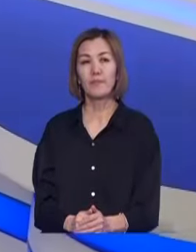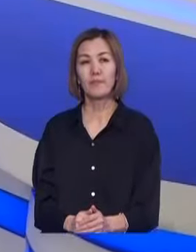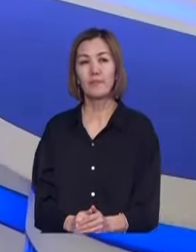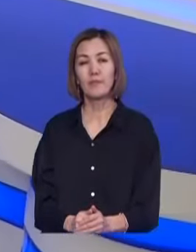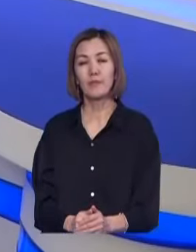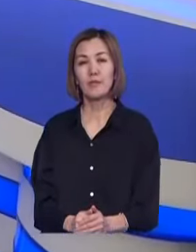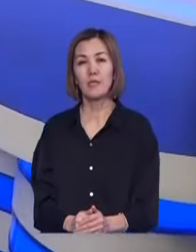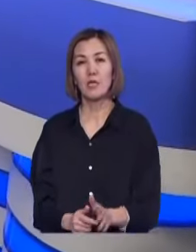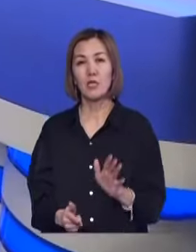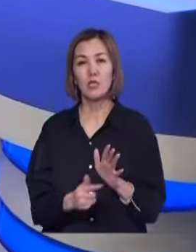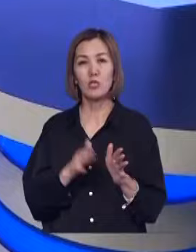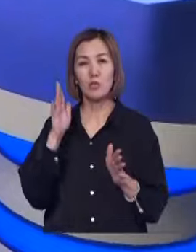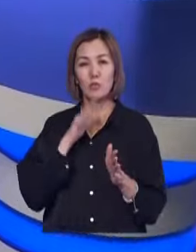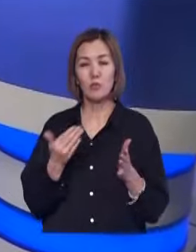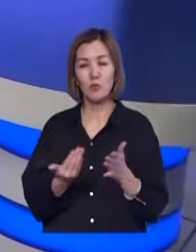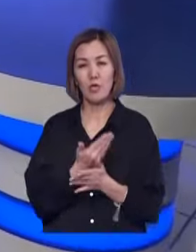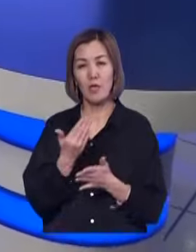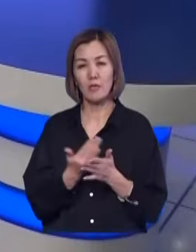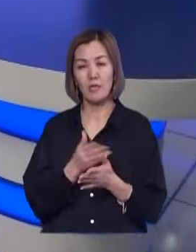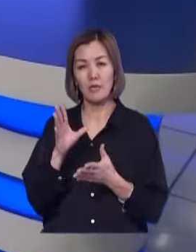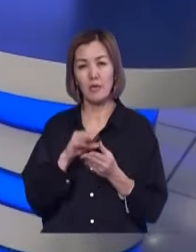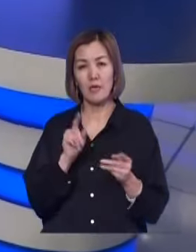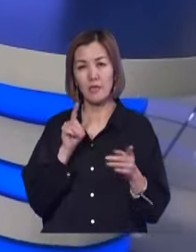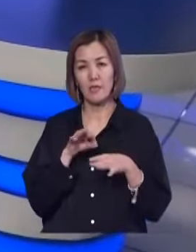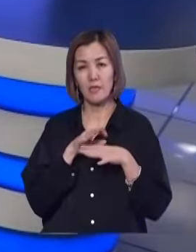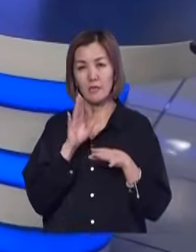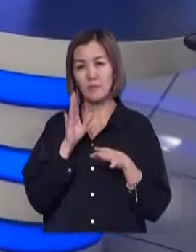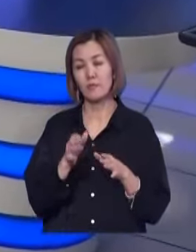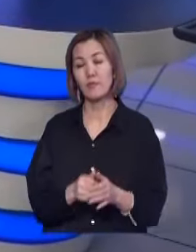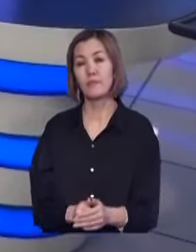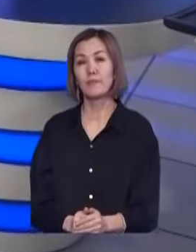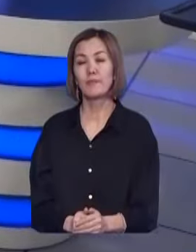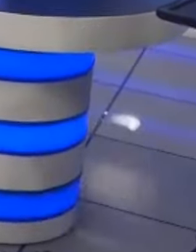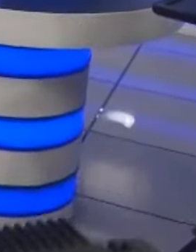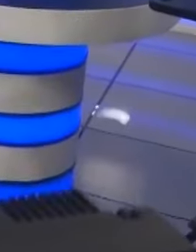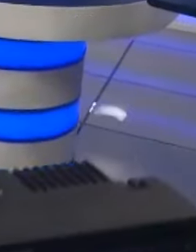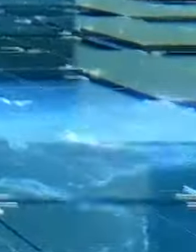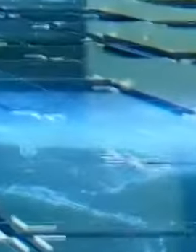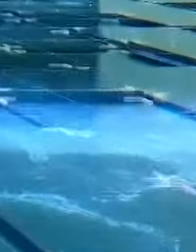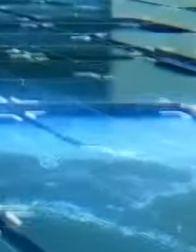Алматы облысынан келіп түскен ақпараттар легі болса, арнадан алыстамаңыздар.